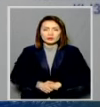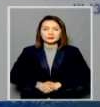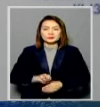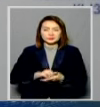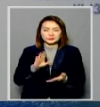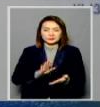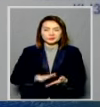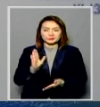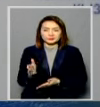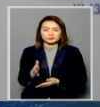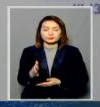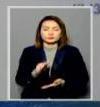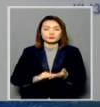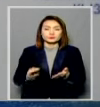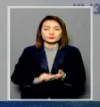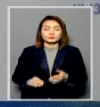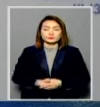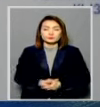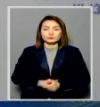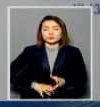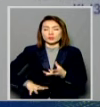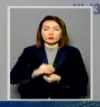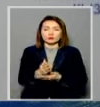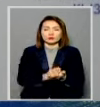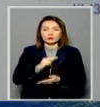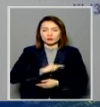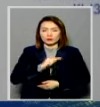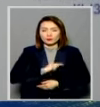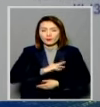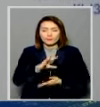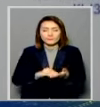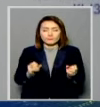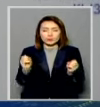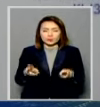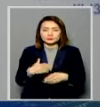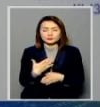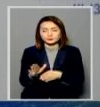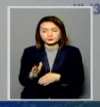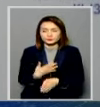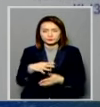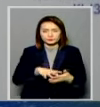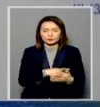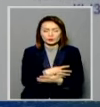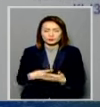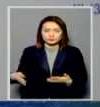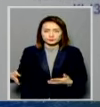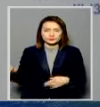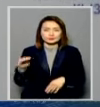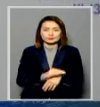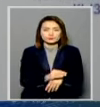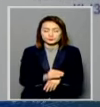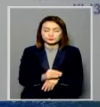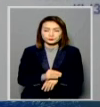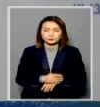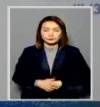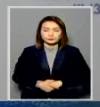енді. Бұл қаулыда барлық қызметтің бәріне арнайы бөлік-бөлік алгоритммен және қосымшалар